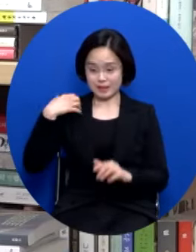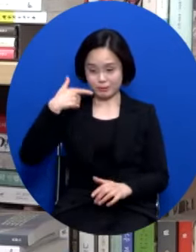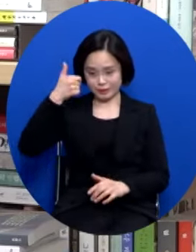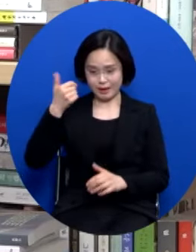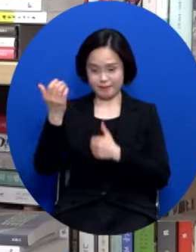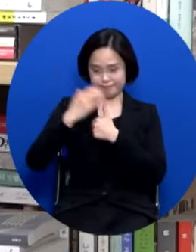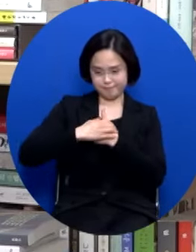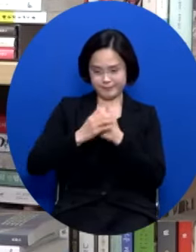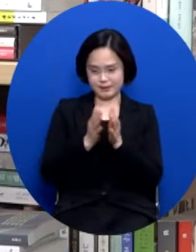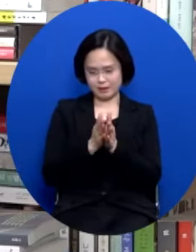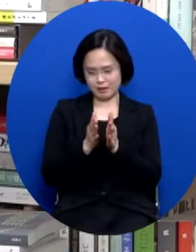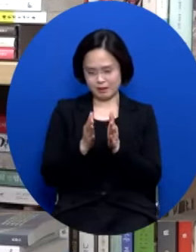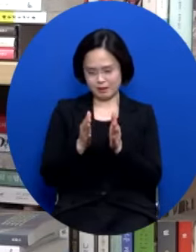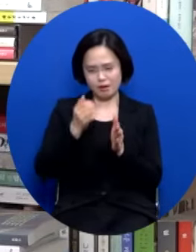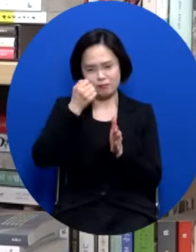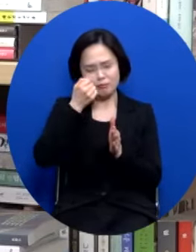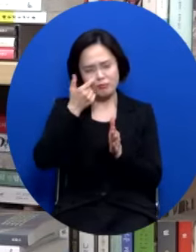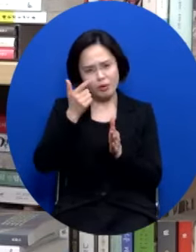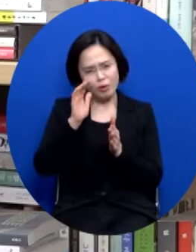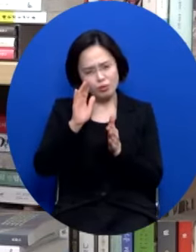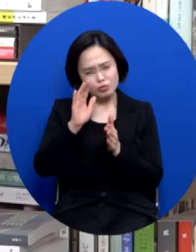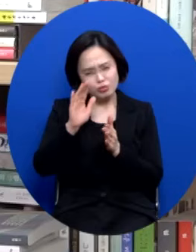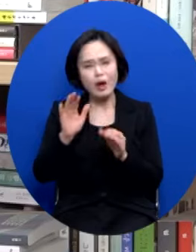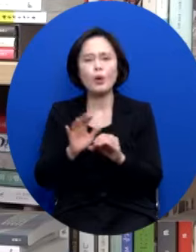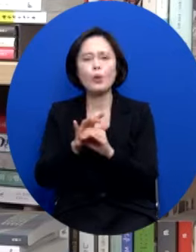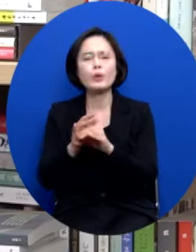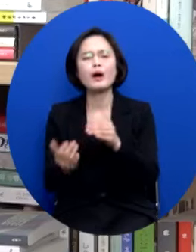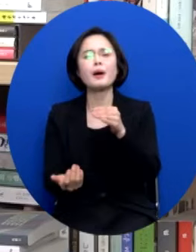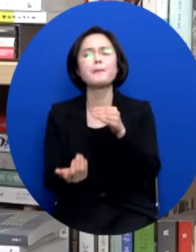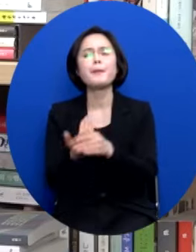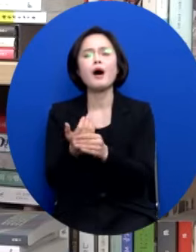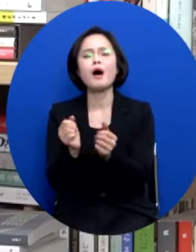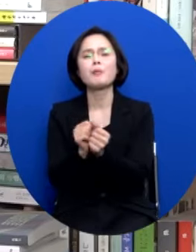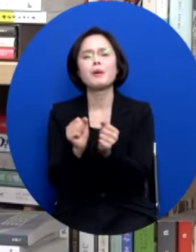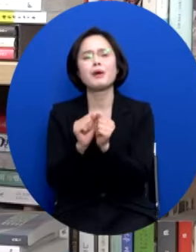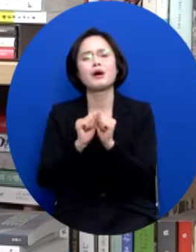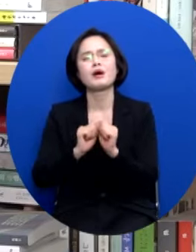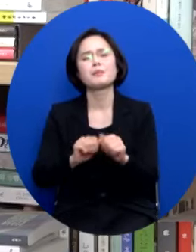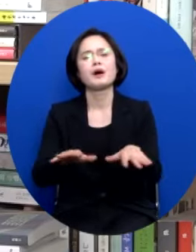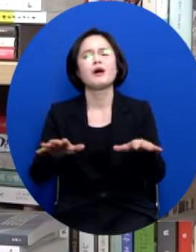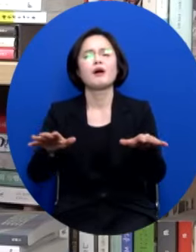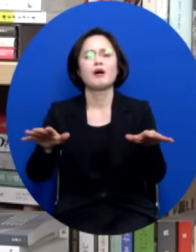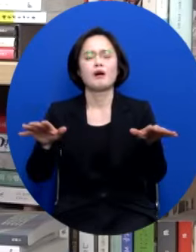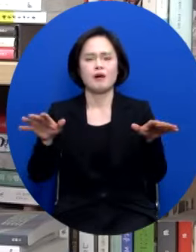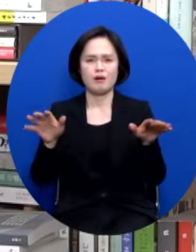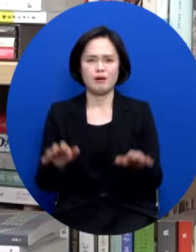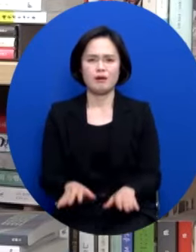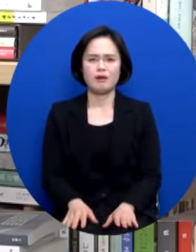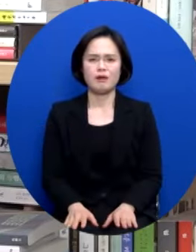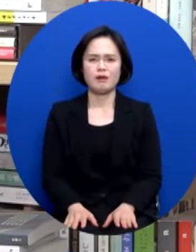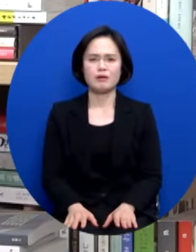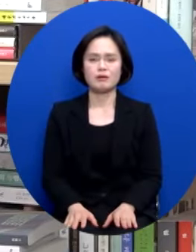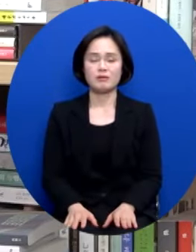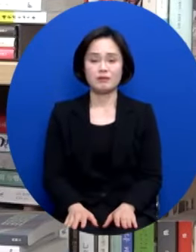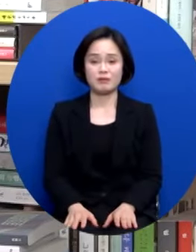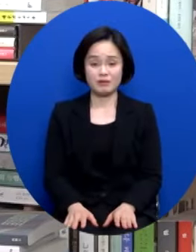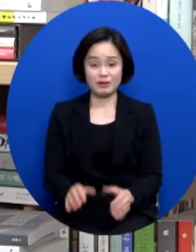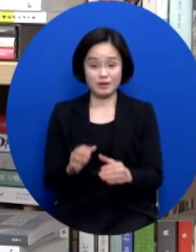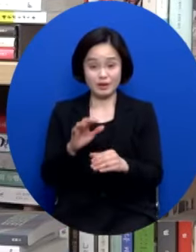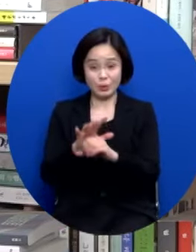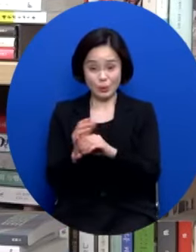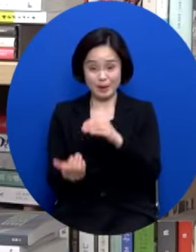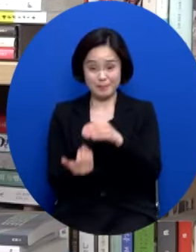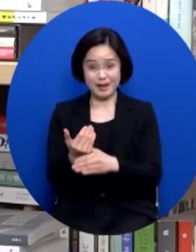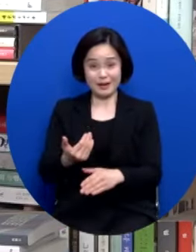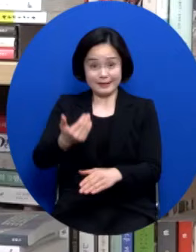그래서 처음에 굉장히 많은 그 기대감을 또 갖고 또 이제 새로운 리더십이 부임을 하니까